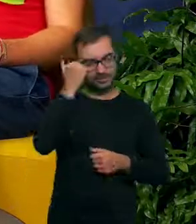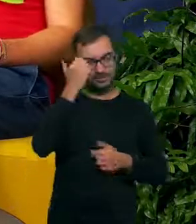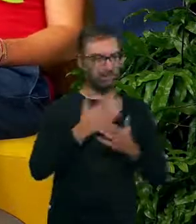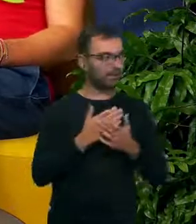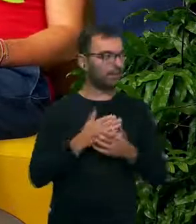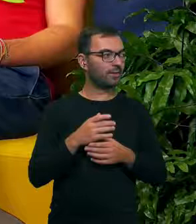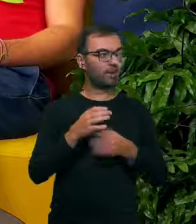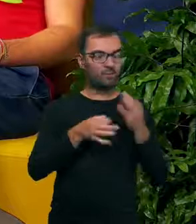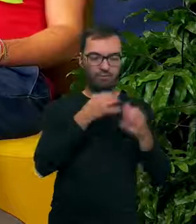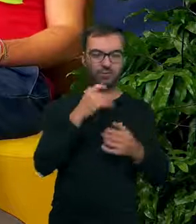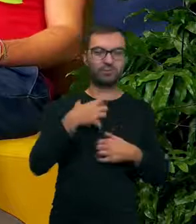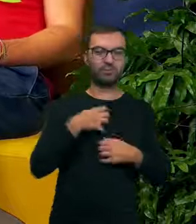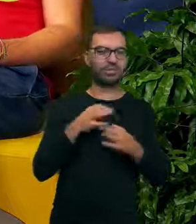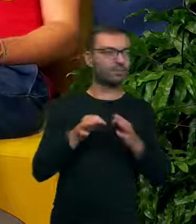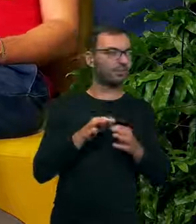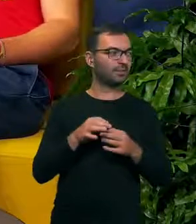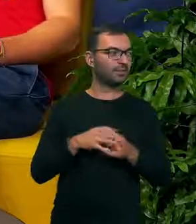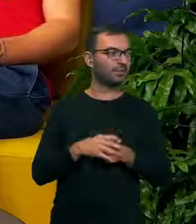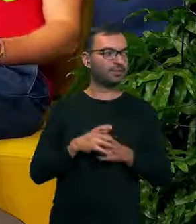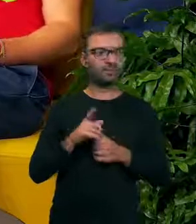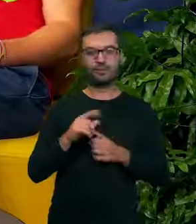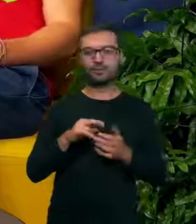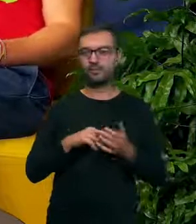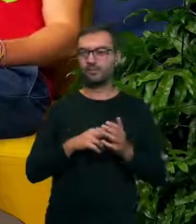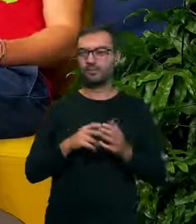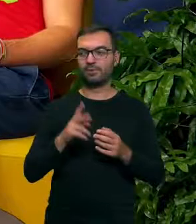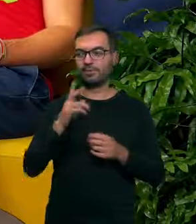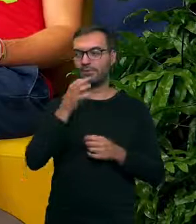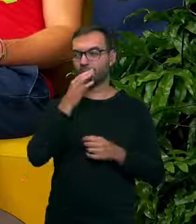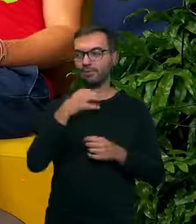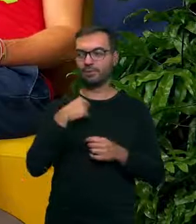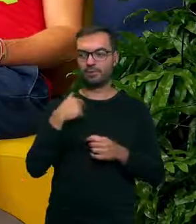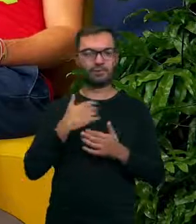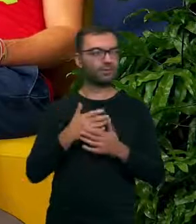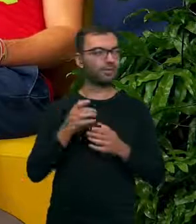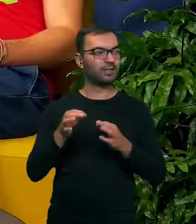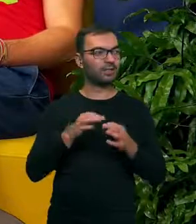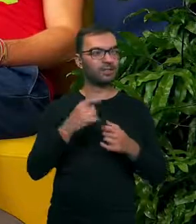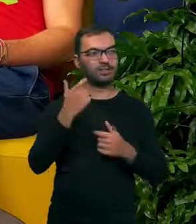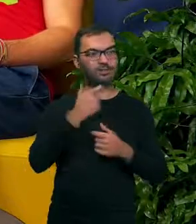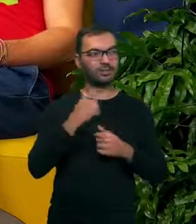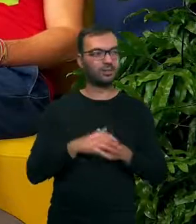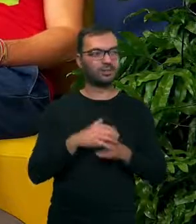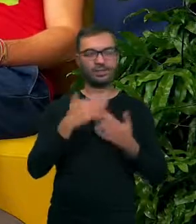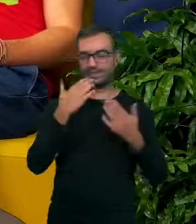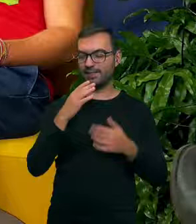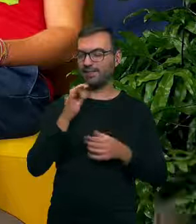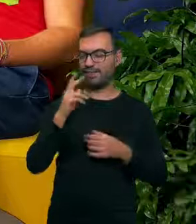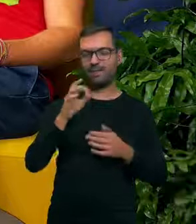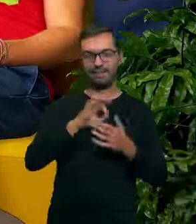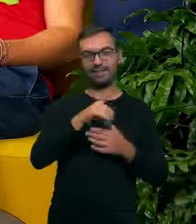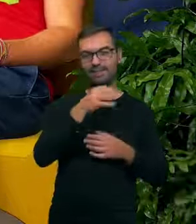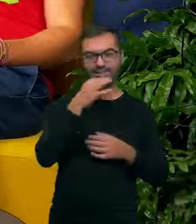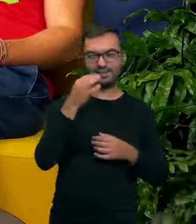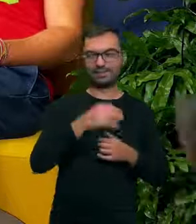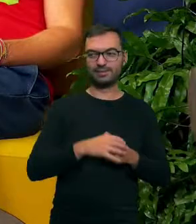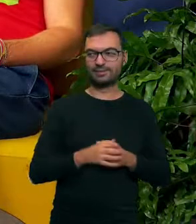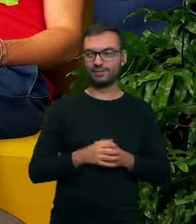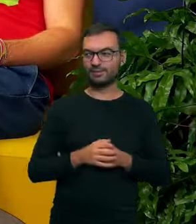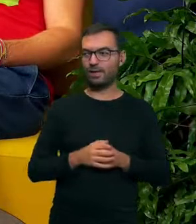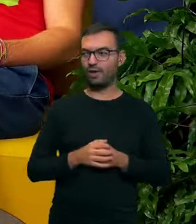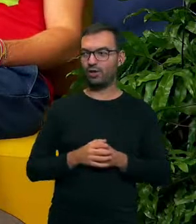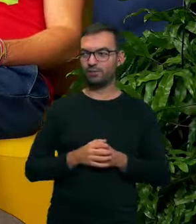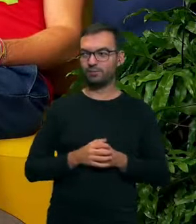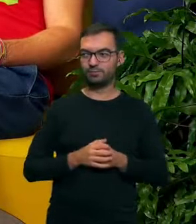może z planem. Zabawną jakąś taką anegdotę. Ktoś mnie już pytał o zabawne historie, się skończyło. Dziękuję Tomek, że to ty zadałeś to